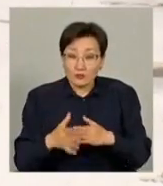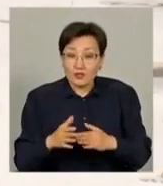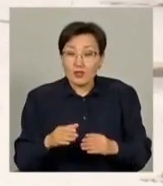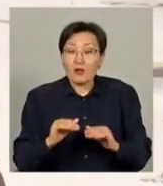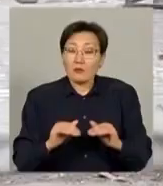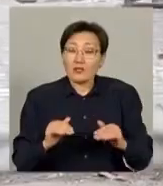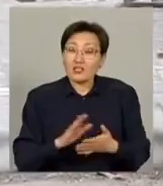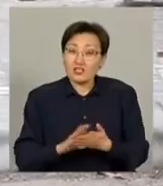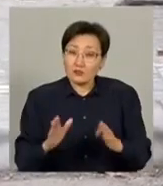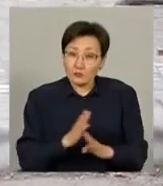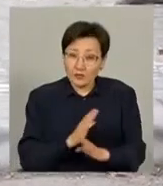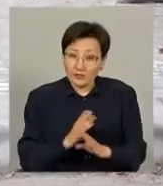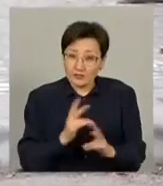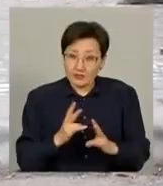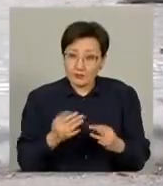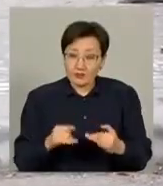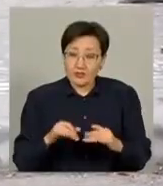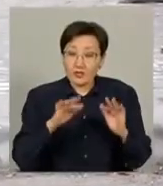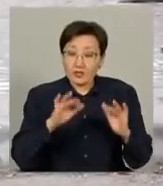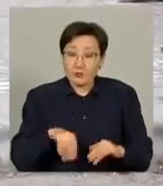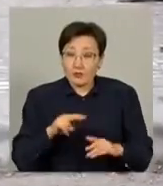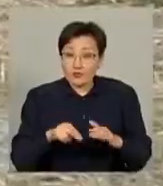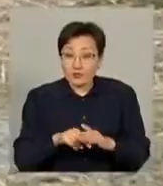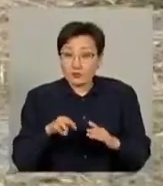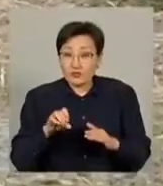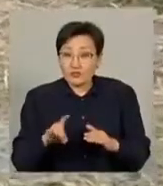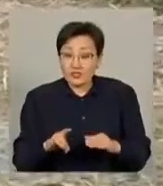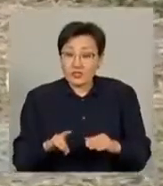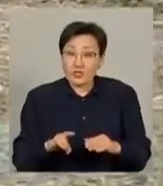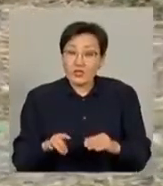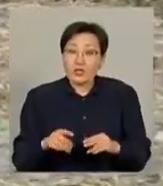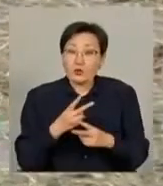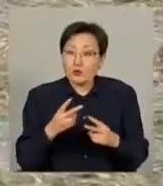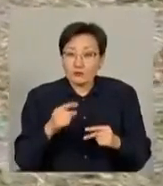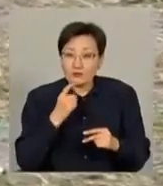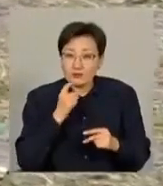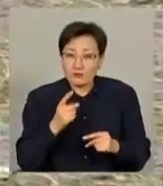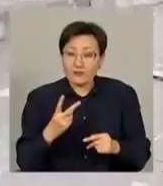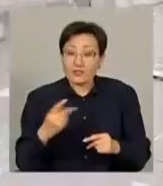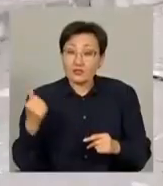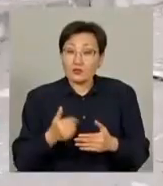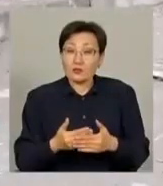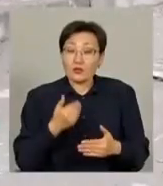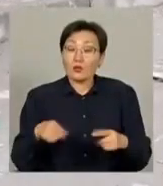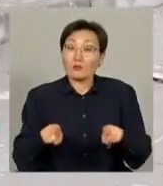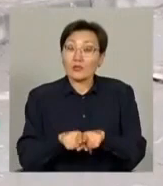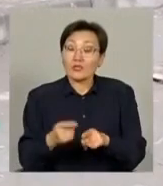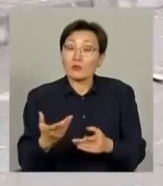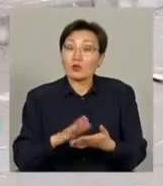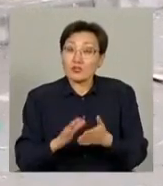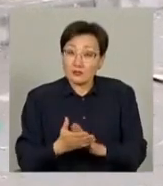ауа керек. Қазір қардың астында қалған қоқысты аңғару қиын, алайда екі апта бұрын ғана көрініс мынадай болған